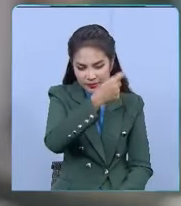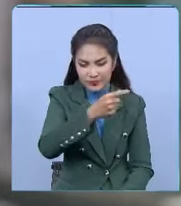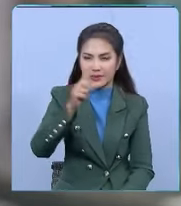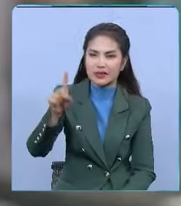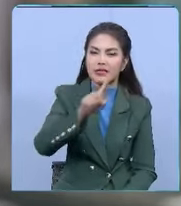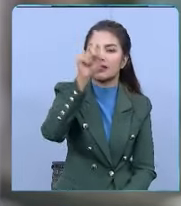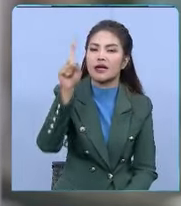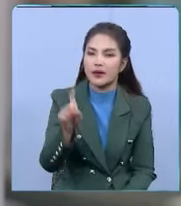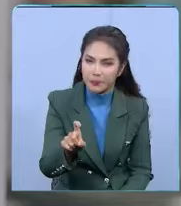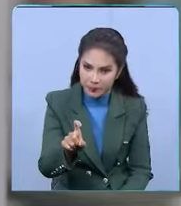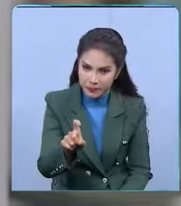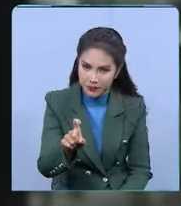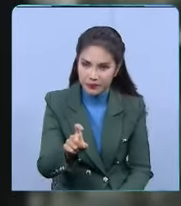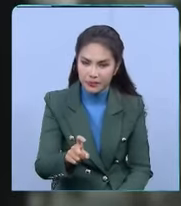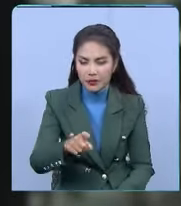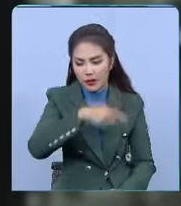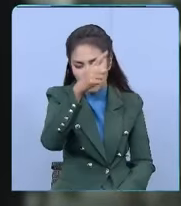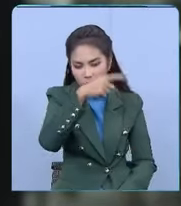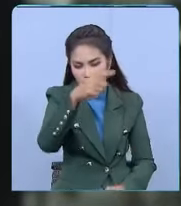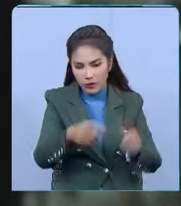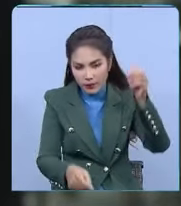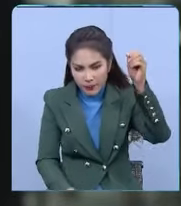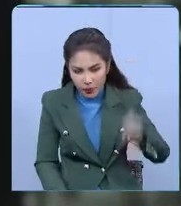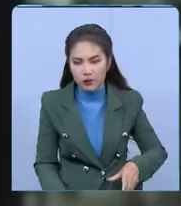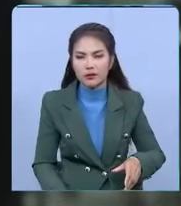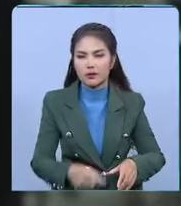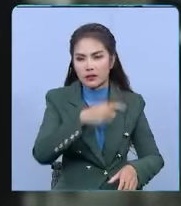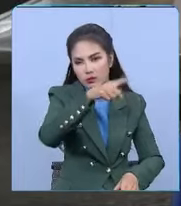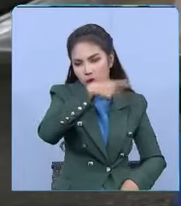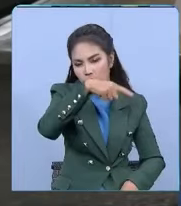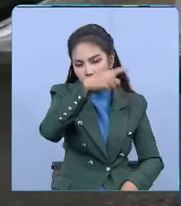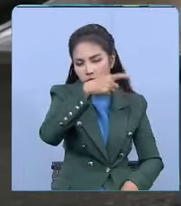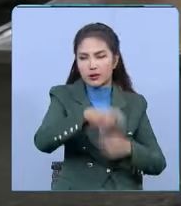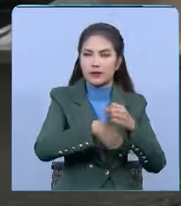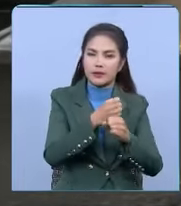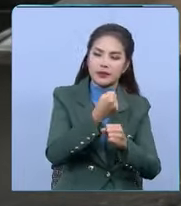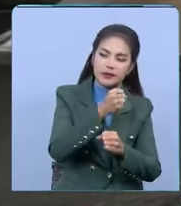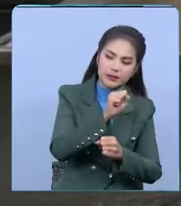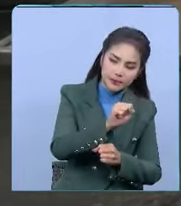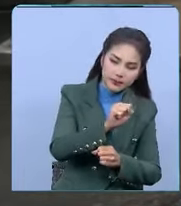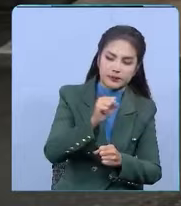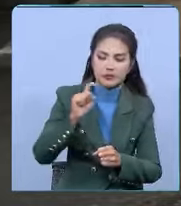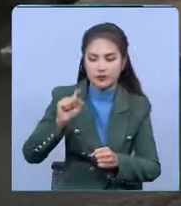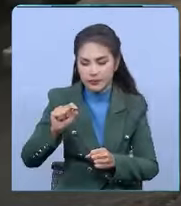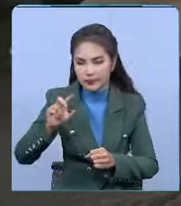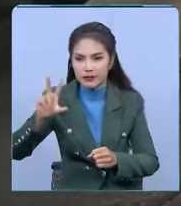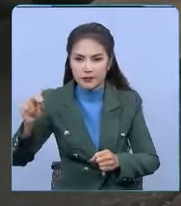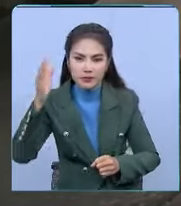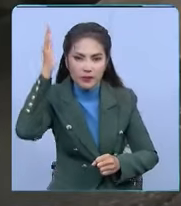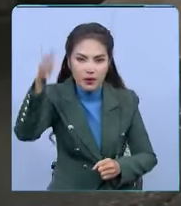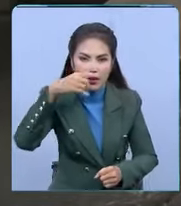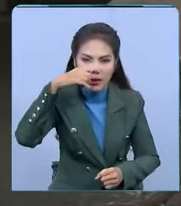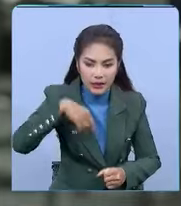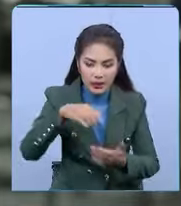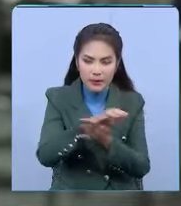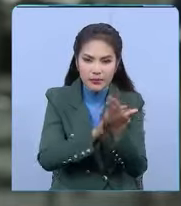าจะให้ท่านหมุนวงล้อครับ10 20 30คือจำนวนปีข้างหน้าของประเทศไทยท่านหมุนได้เลขไหนก็ตามอยากจะให้ลุงป้อมนะฮะช่